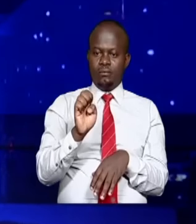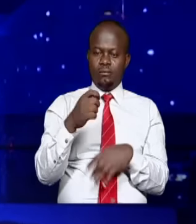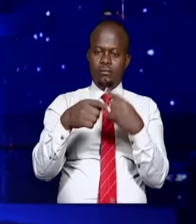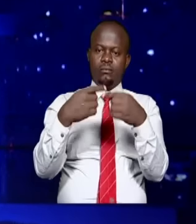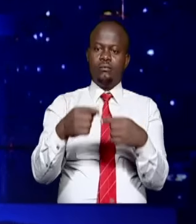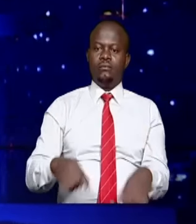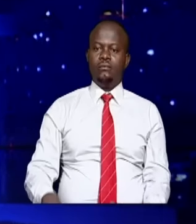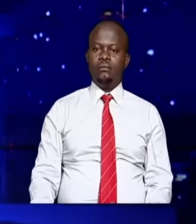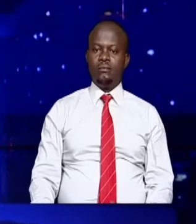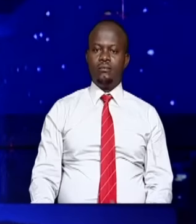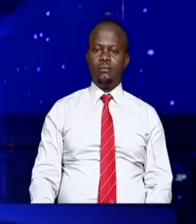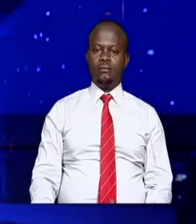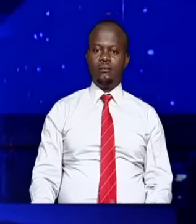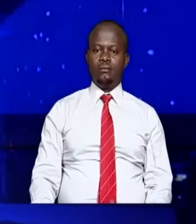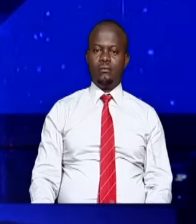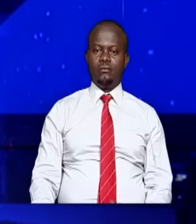arakomeza.